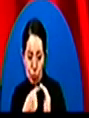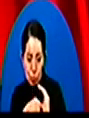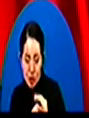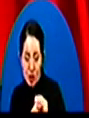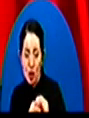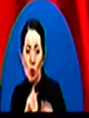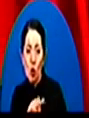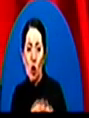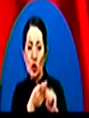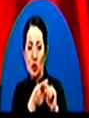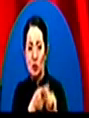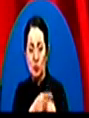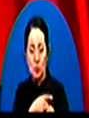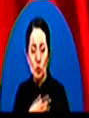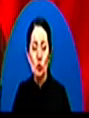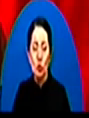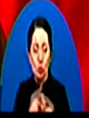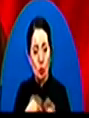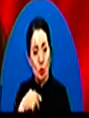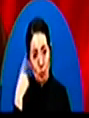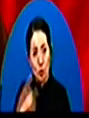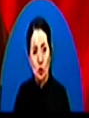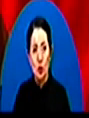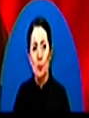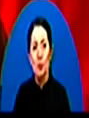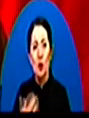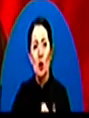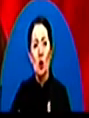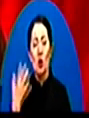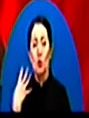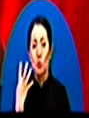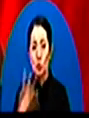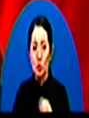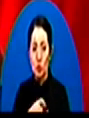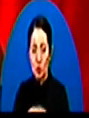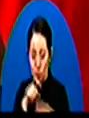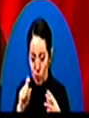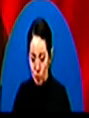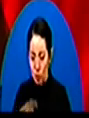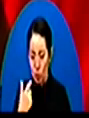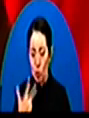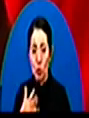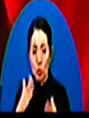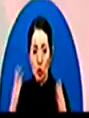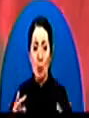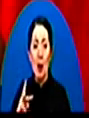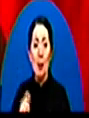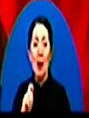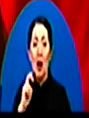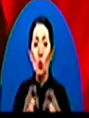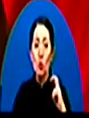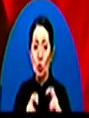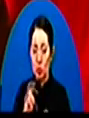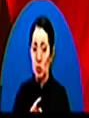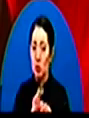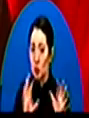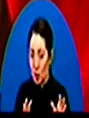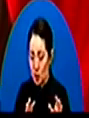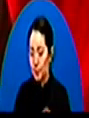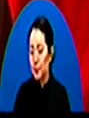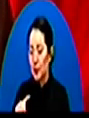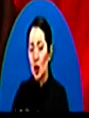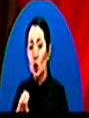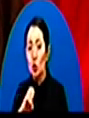дэмжих бодлого тусцаа болно гэж үзэж байна. Өнгөрсөн 4 жилийн хугацаанд 3 одоо том махны өдөр ажилтанд орулсан. За сүүний одоо сангаан